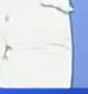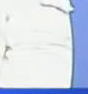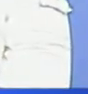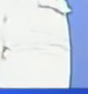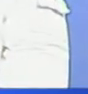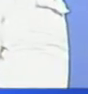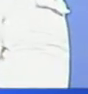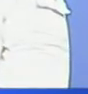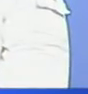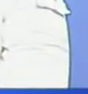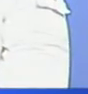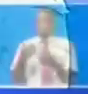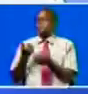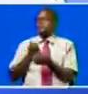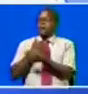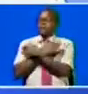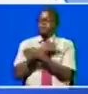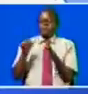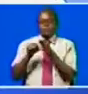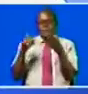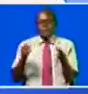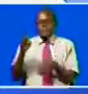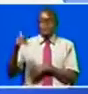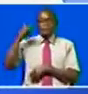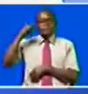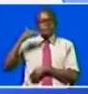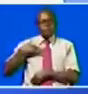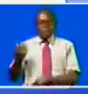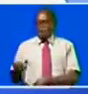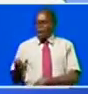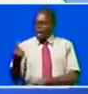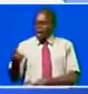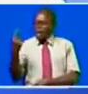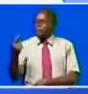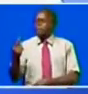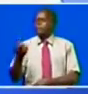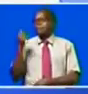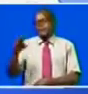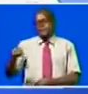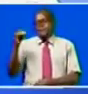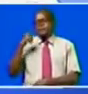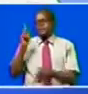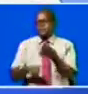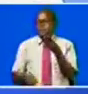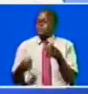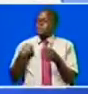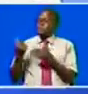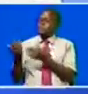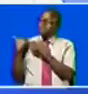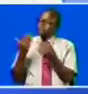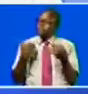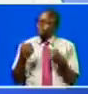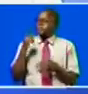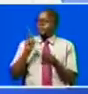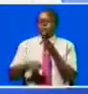ama mpenzi wake, mimi sioni kama kuna tatizo. Manake kama simu yangu inaitana, mbona usinipe basi ama upokee useme, naweza kuwa niko bafuni. Upokee simu, mwambie